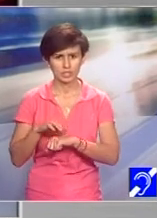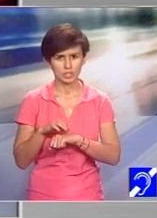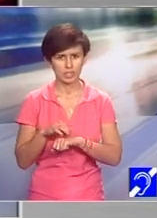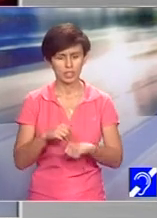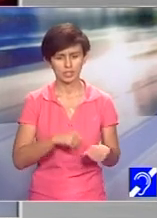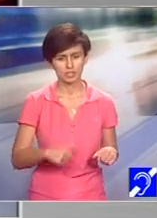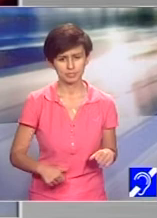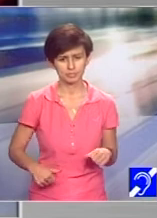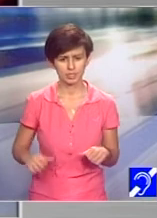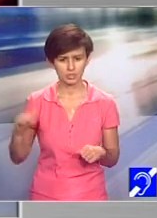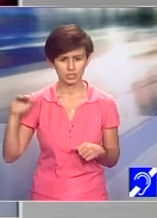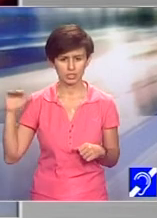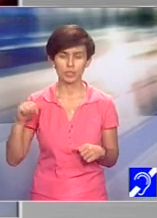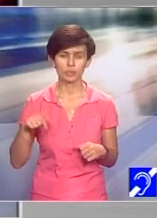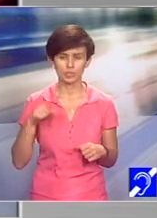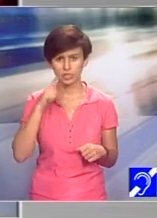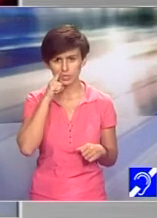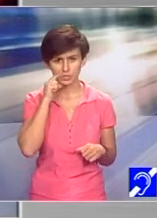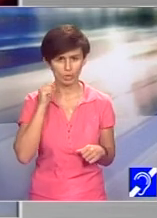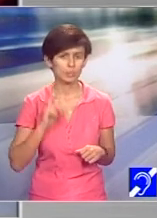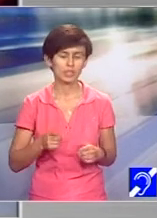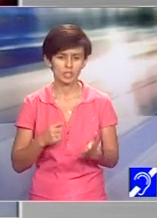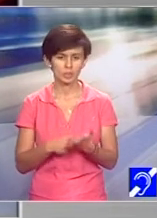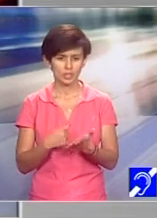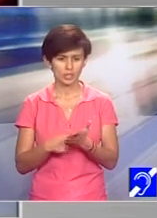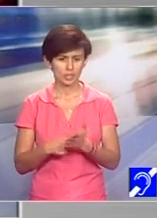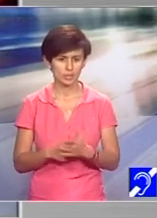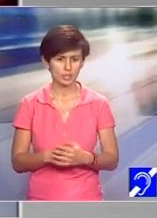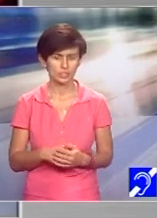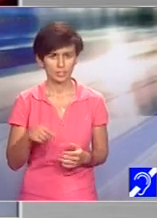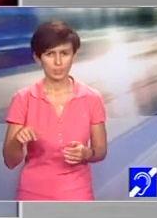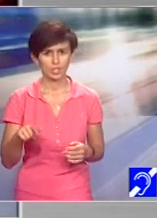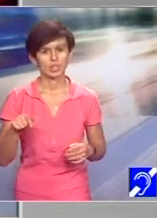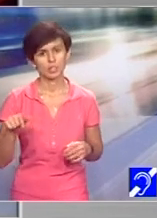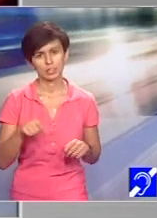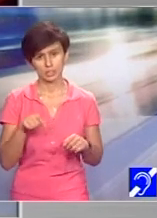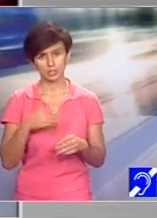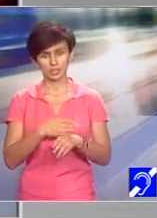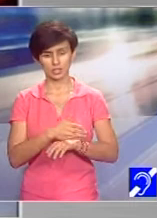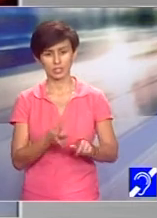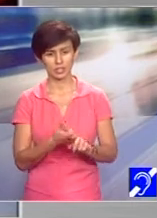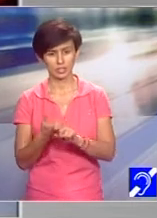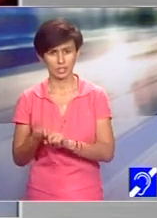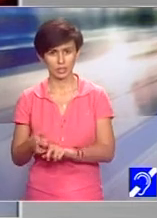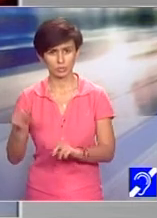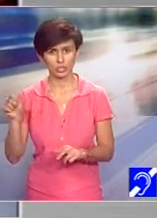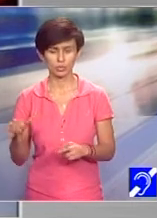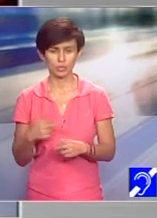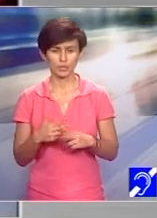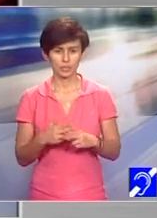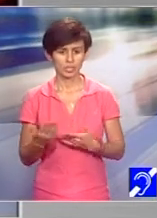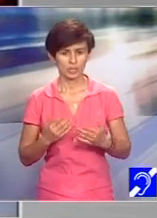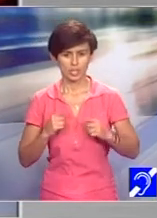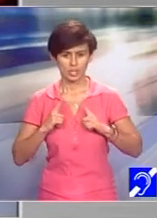pediatrică. Acești oameni trebuie plătiți ca să stea acolo. Ei intră în contact cu pacientul. Pacientul așteaptă să